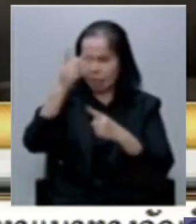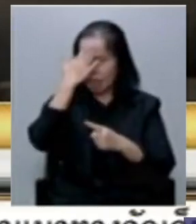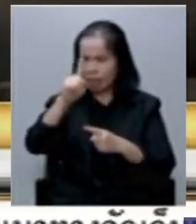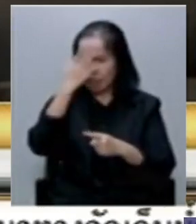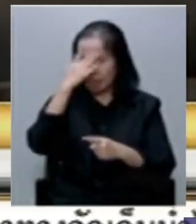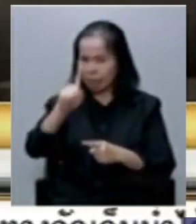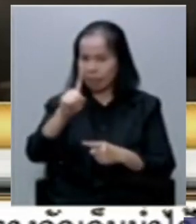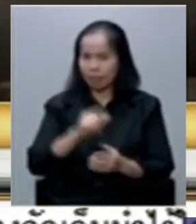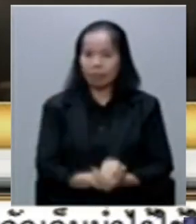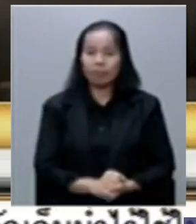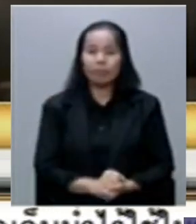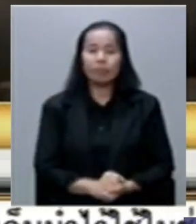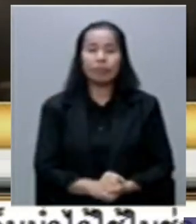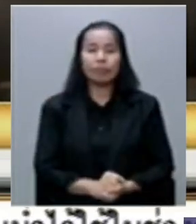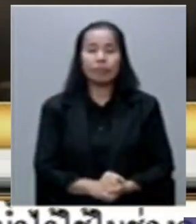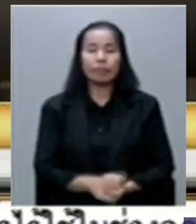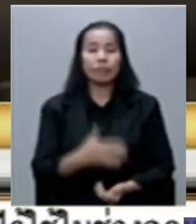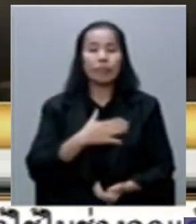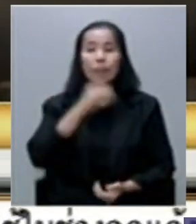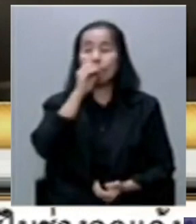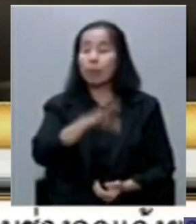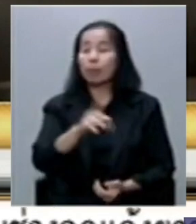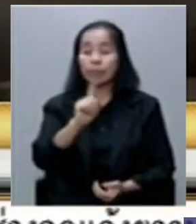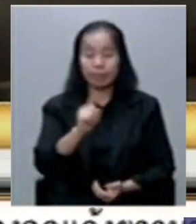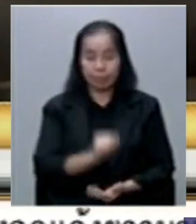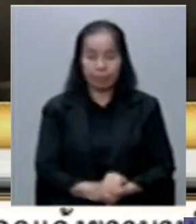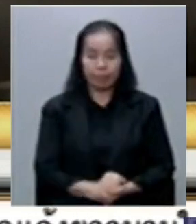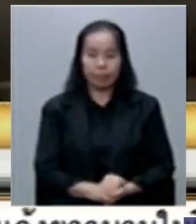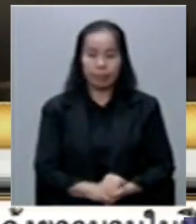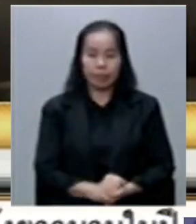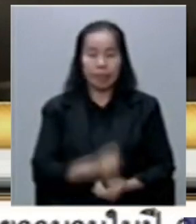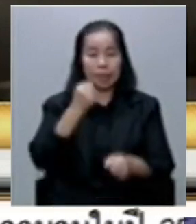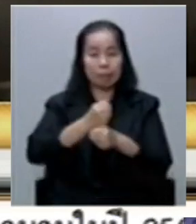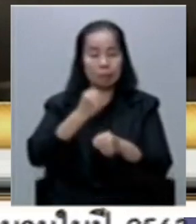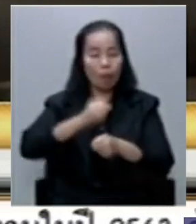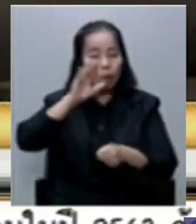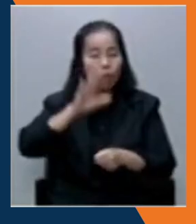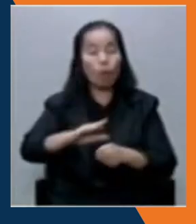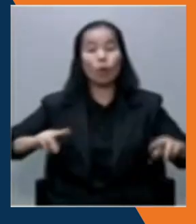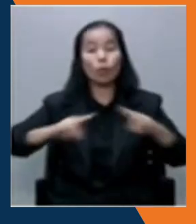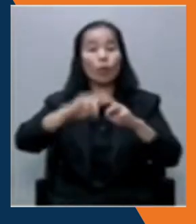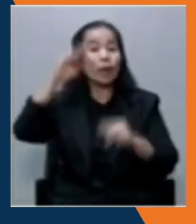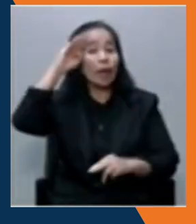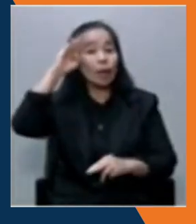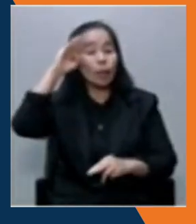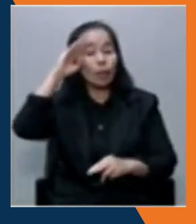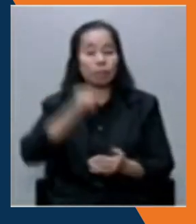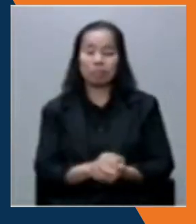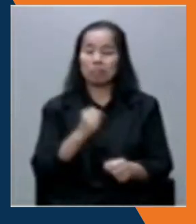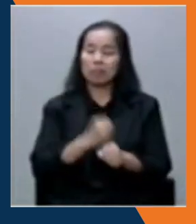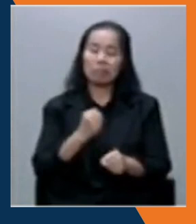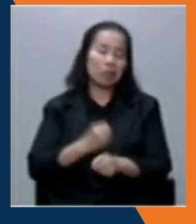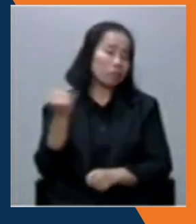ผมสามารถที่จะบอกได้ว่าการทำงานของกระทรวงกลาโหมนั้นด้อยประสิทธิภ